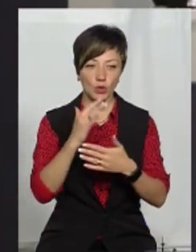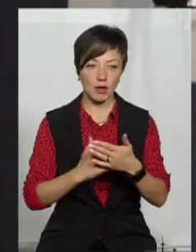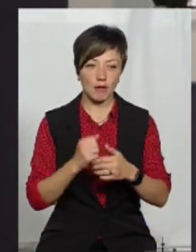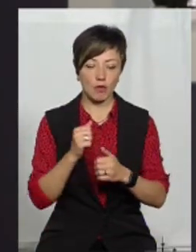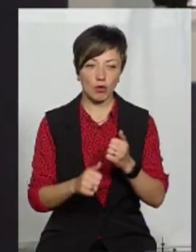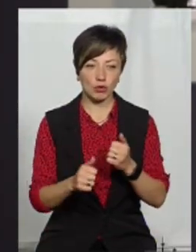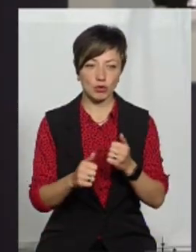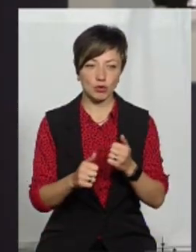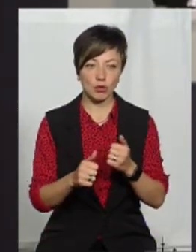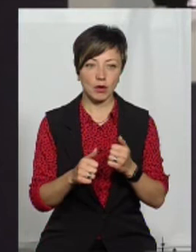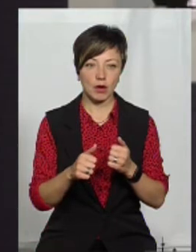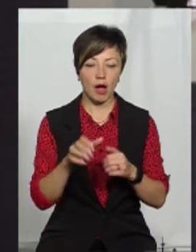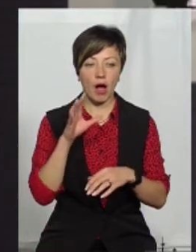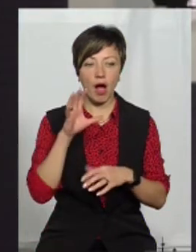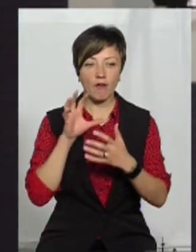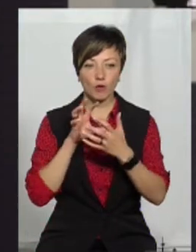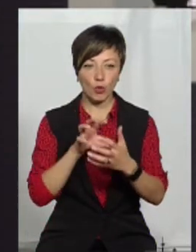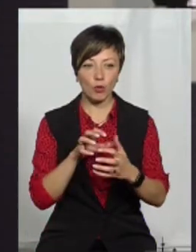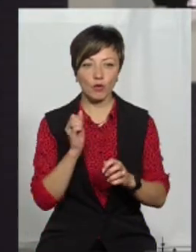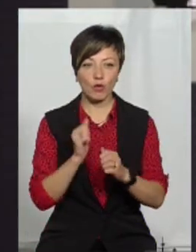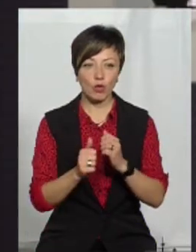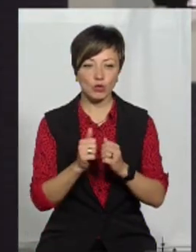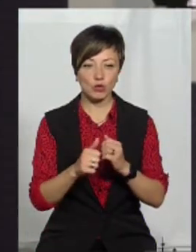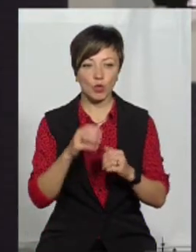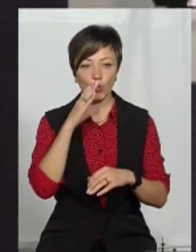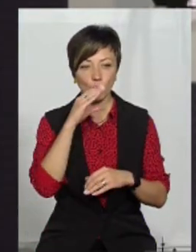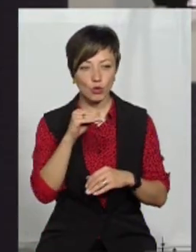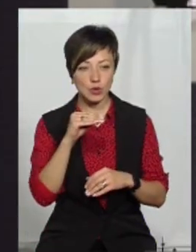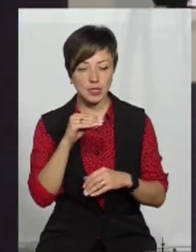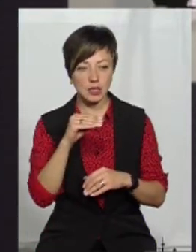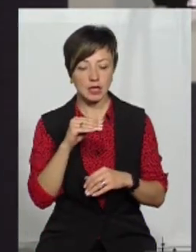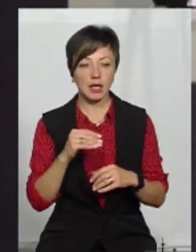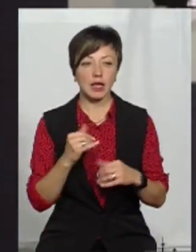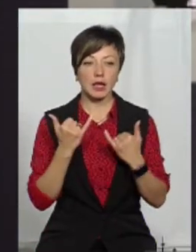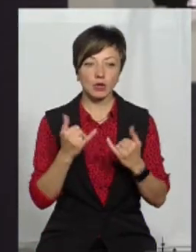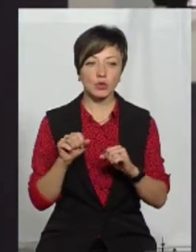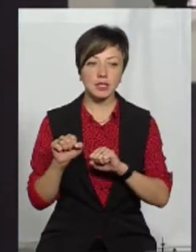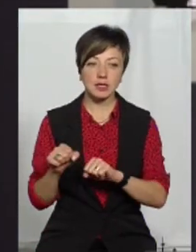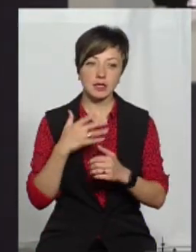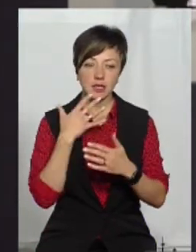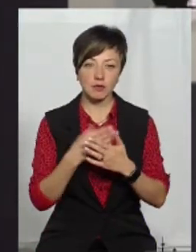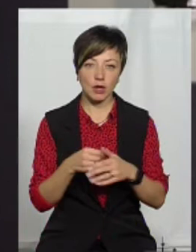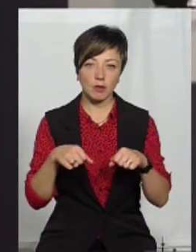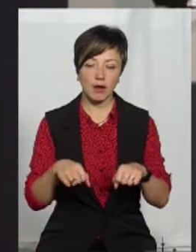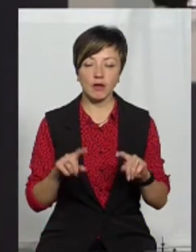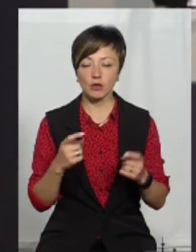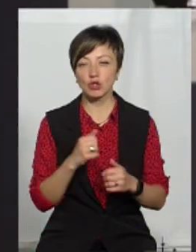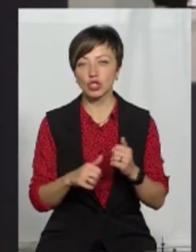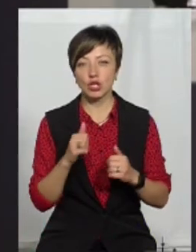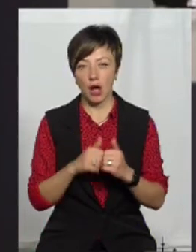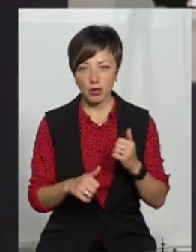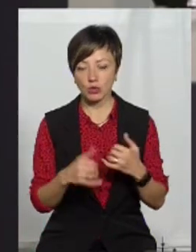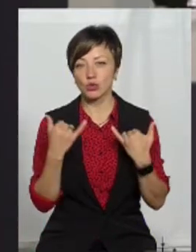це в кожному автобусі і в кожному бусі для того, щоб захистити свої права. Тому що дуже